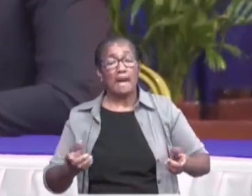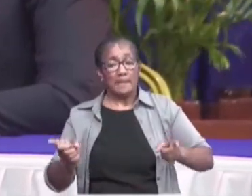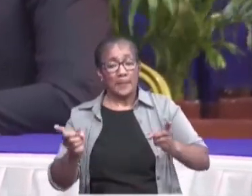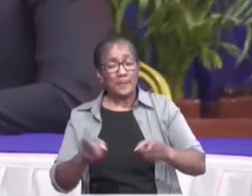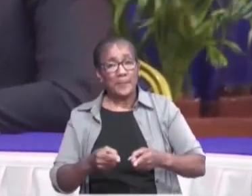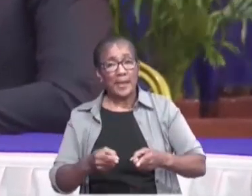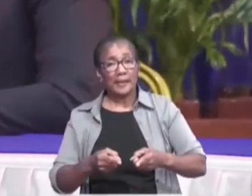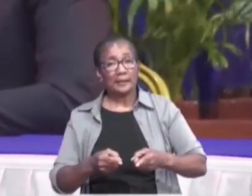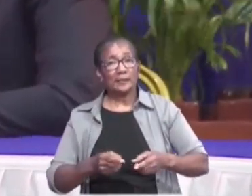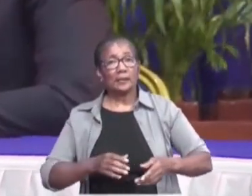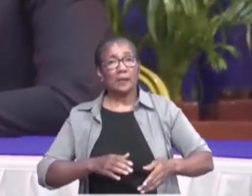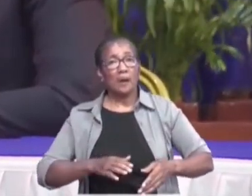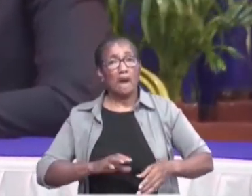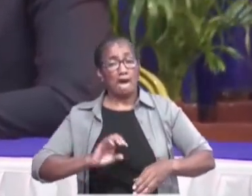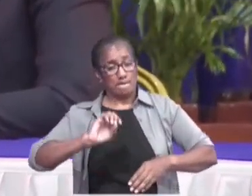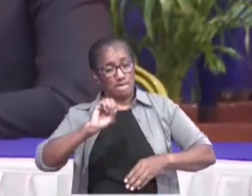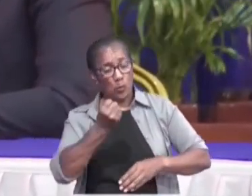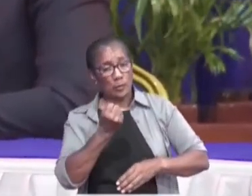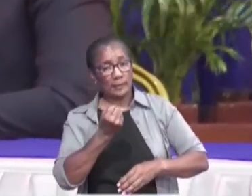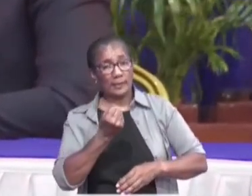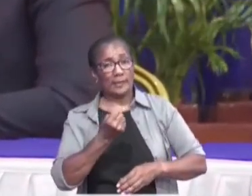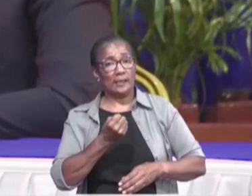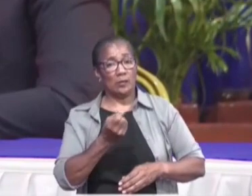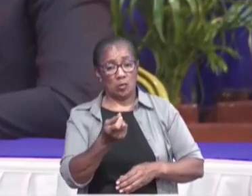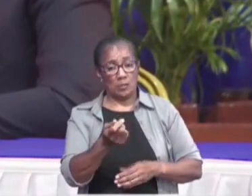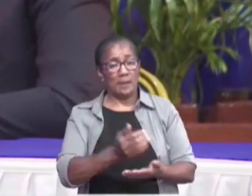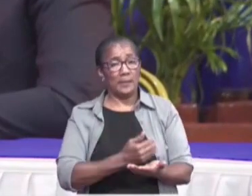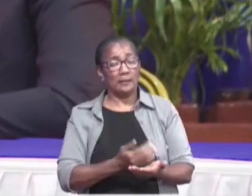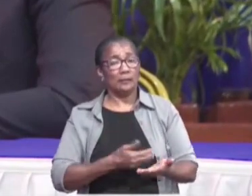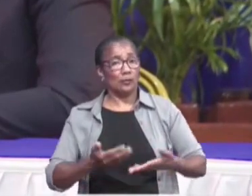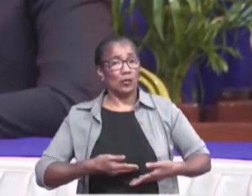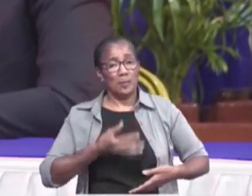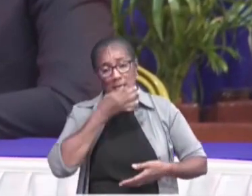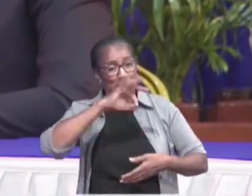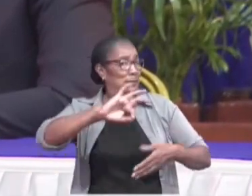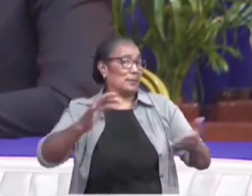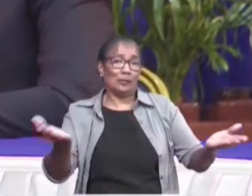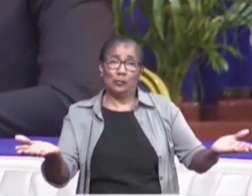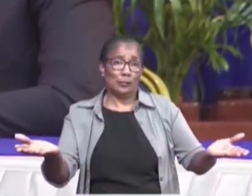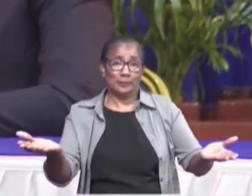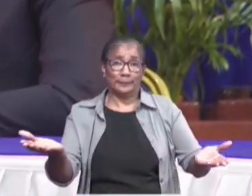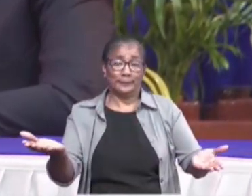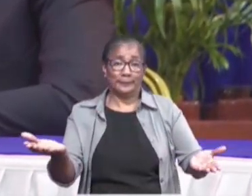beperkte mogelijkheden om aan middelen te komen. Dat is het antwoord.